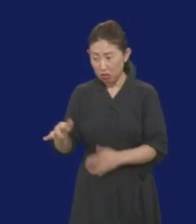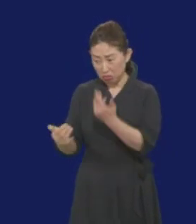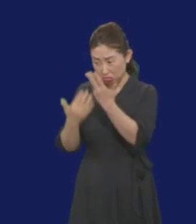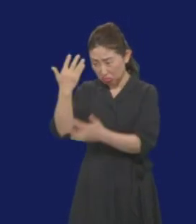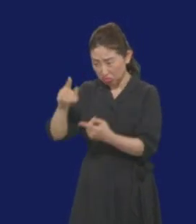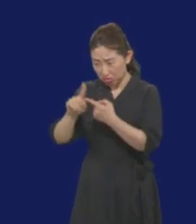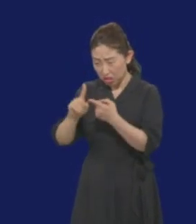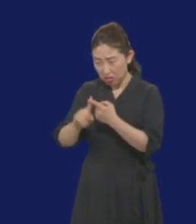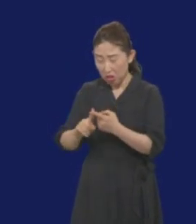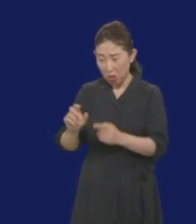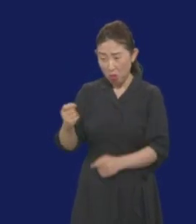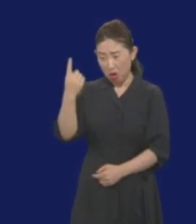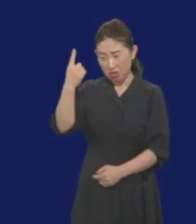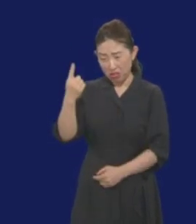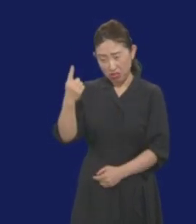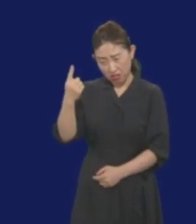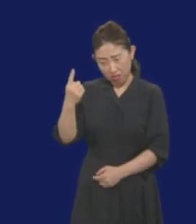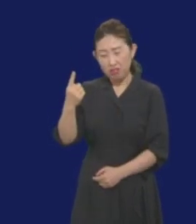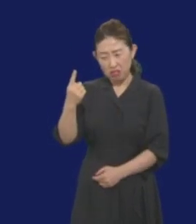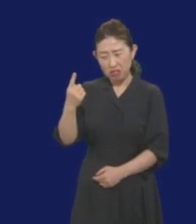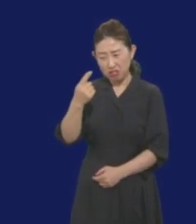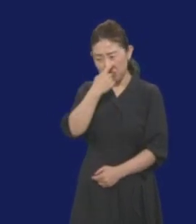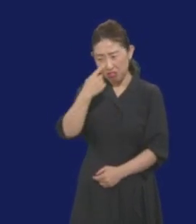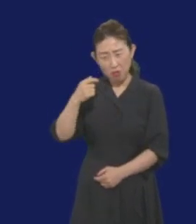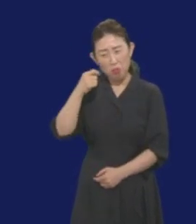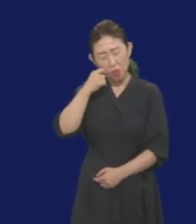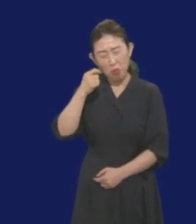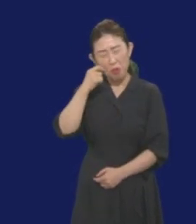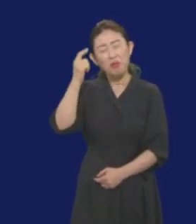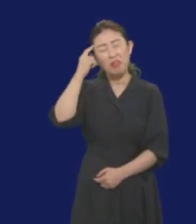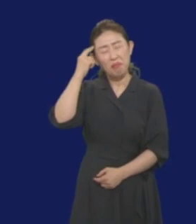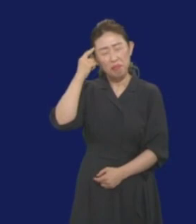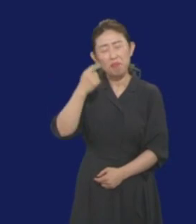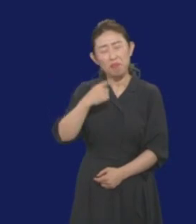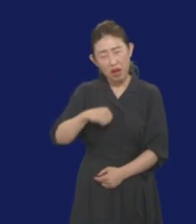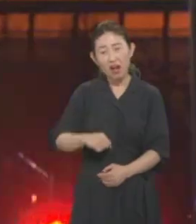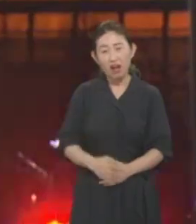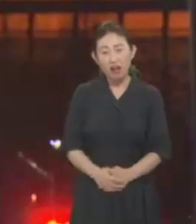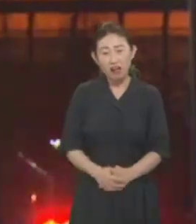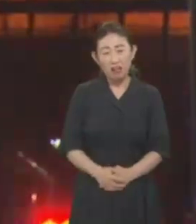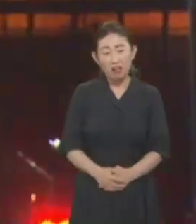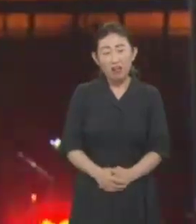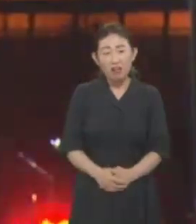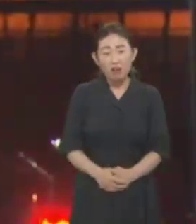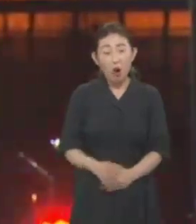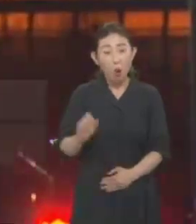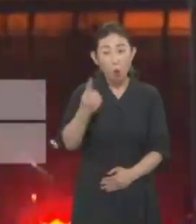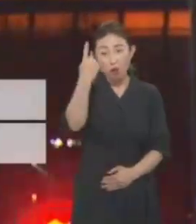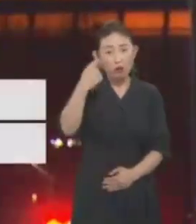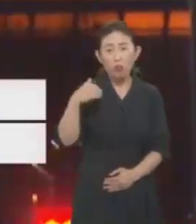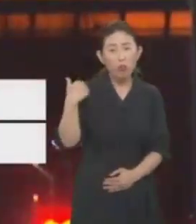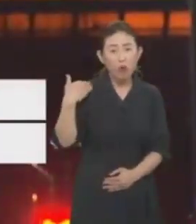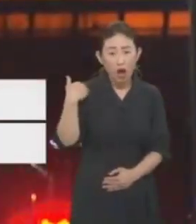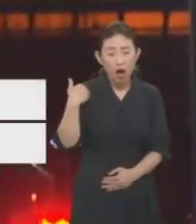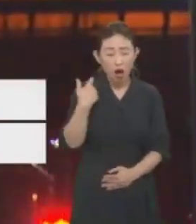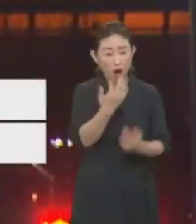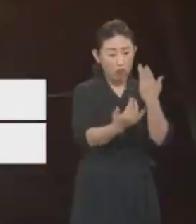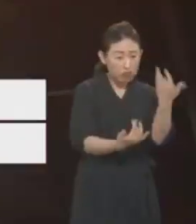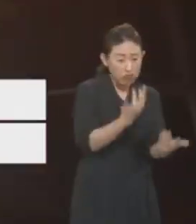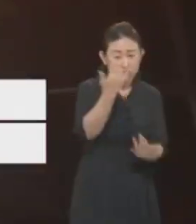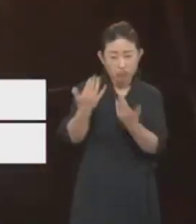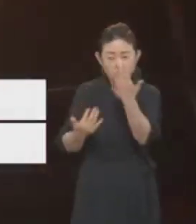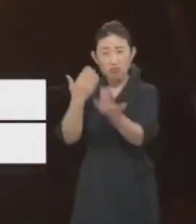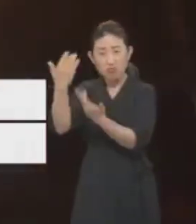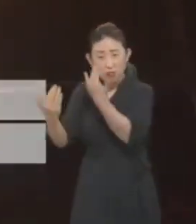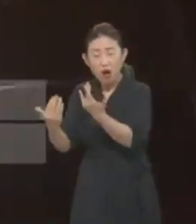화재라는 거에 대해서 이런 증명이 됐겠냐. 저희는 예상한던 대로. 원인도 모른 채 반복되는